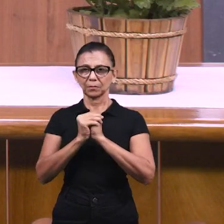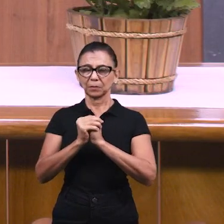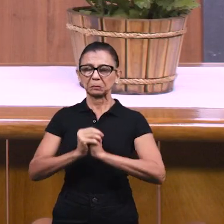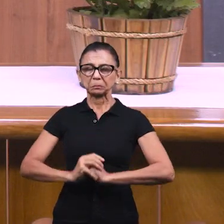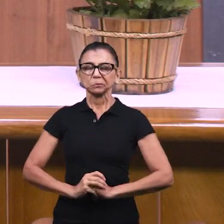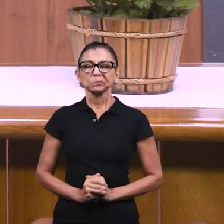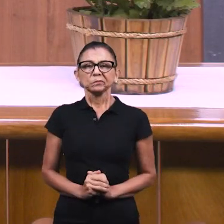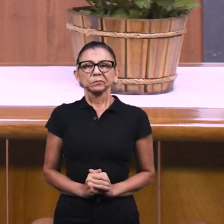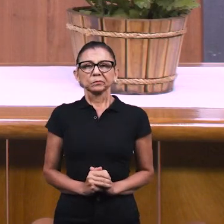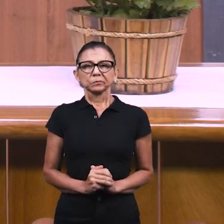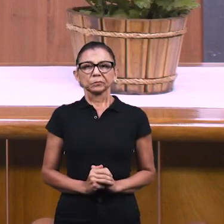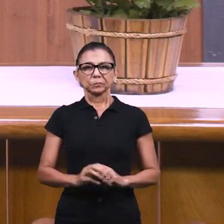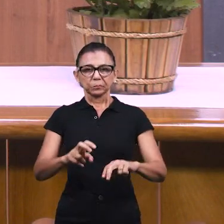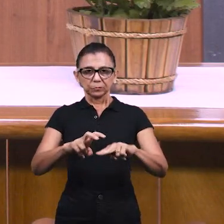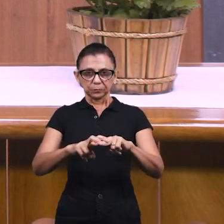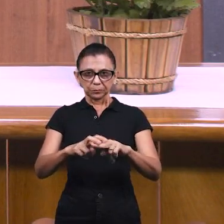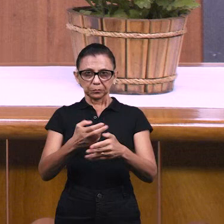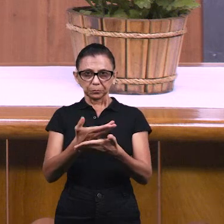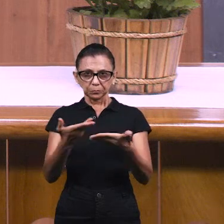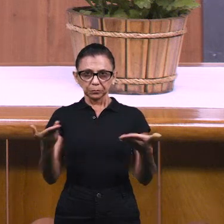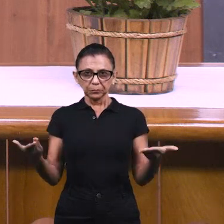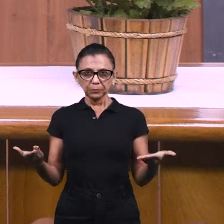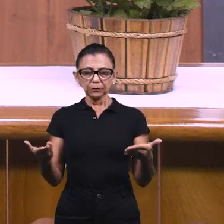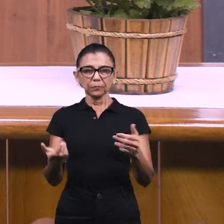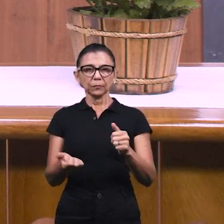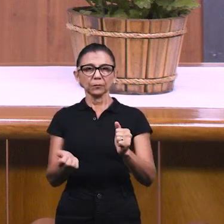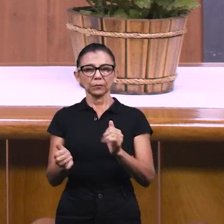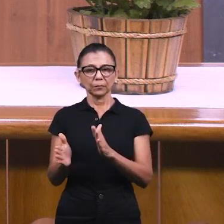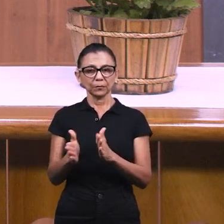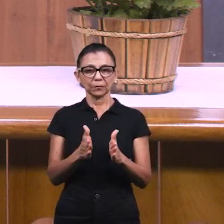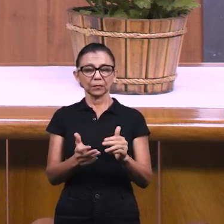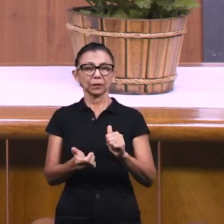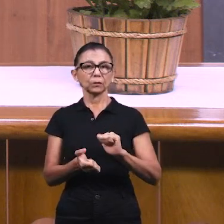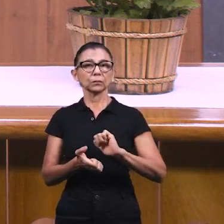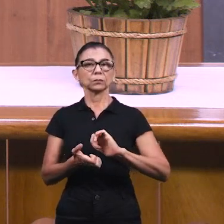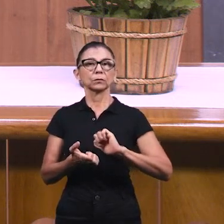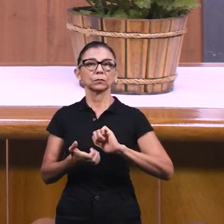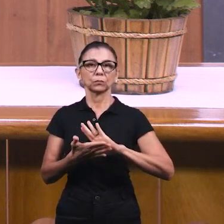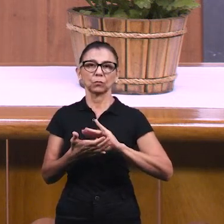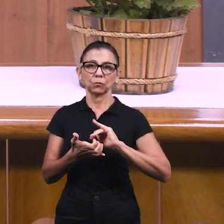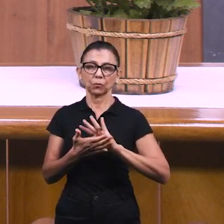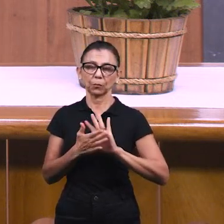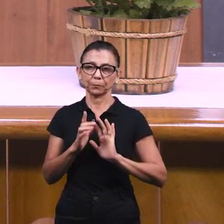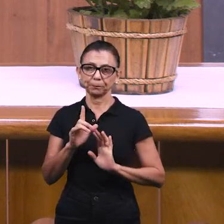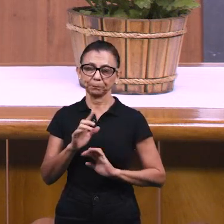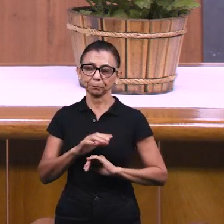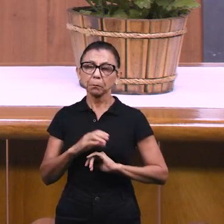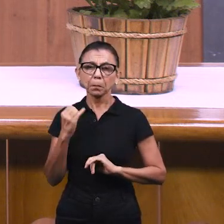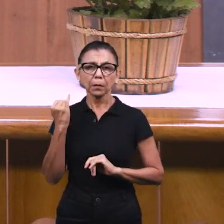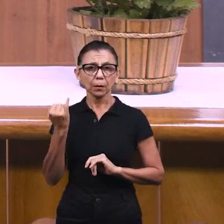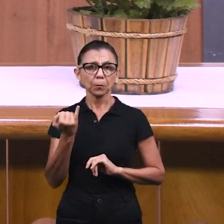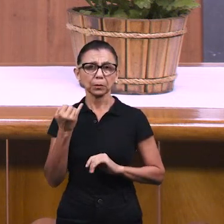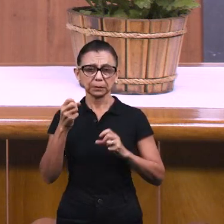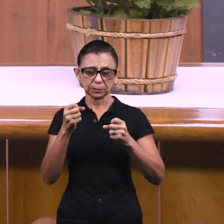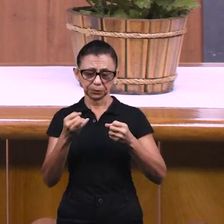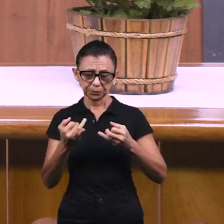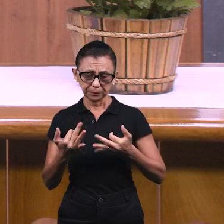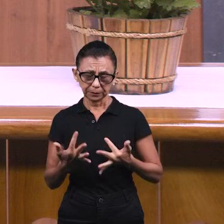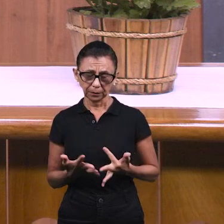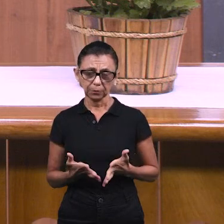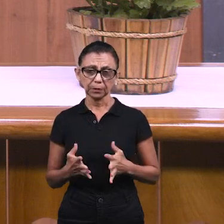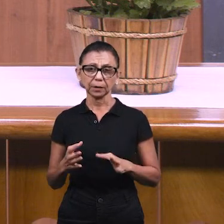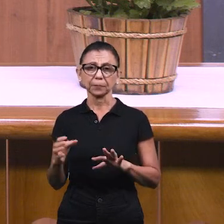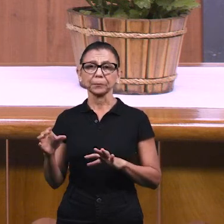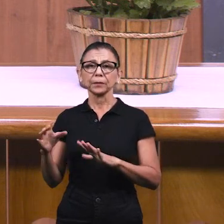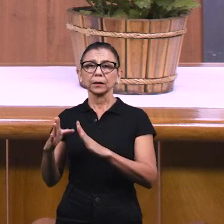le Seigneur. Tous peuvent s'asseoir. Nous allons louer le Seigneur maintenant. Il est important de dire que dans les cultes présentiels